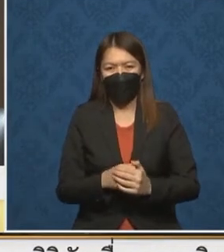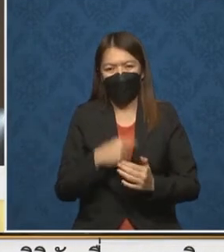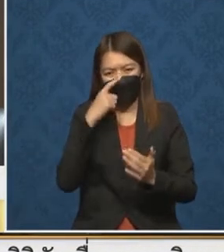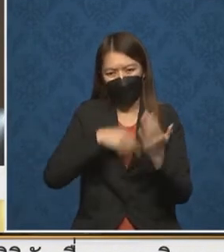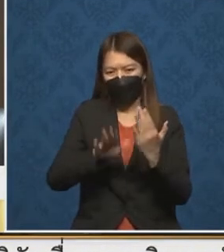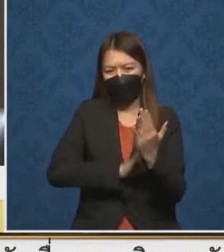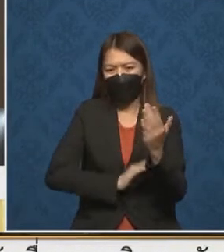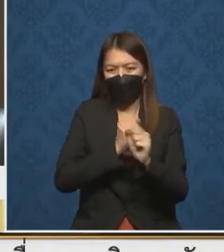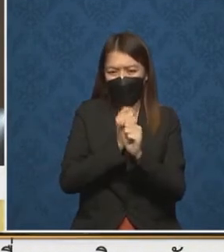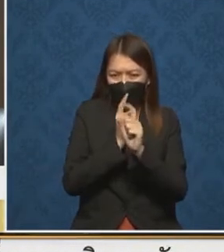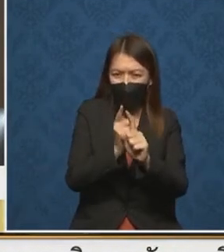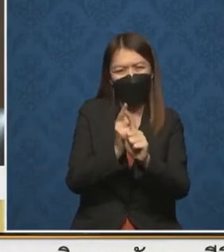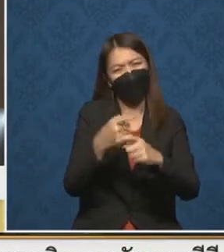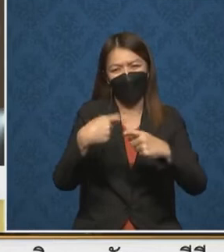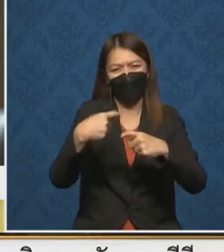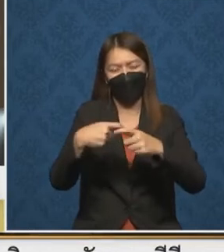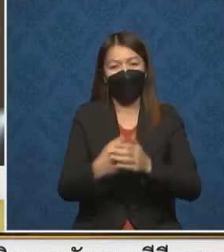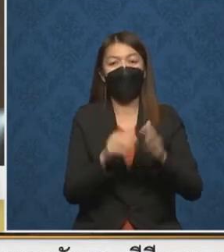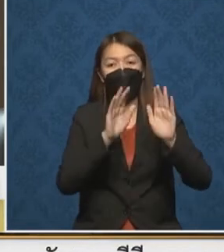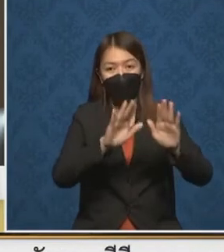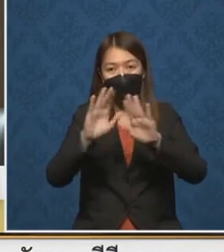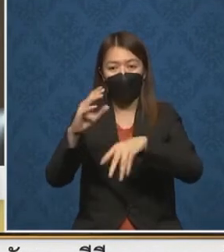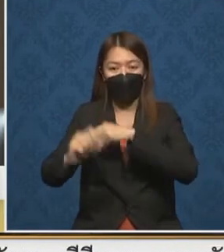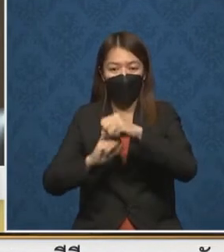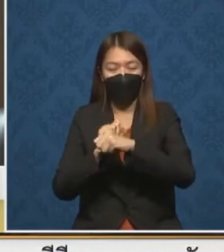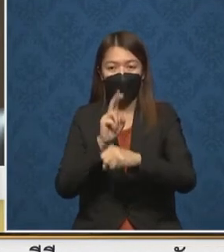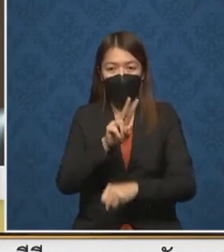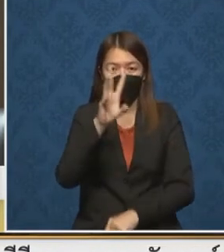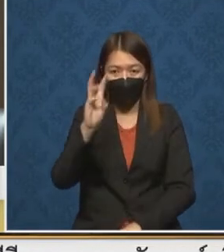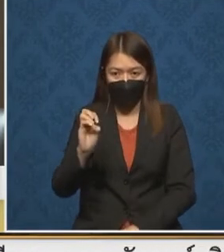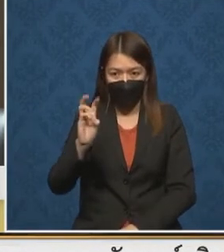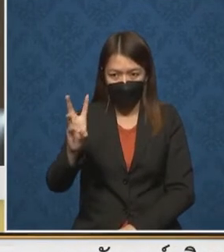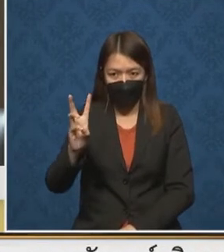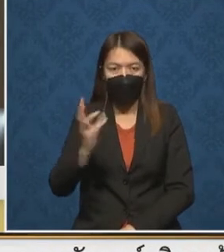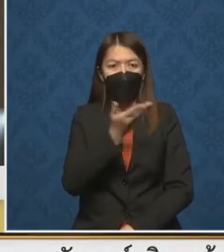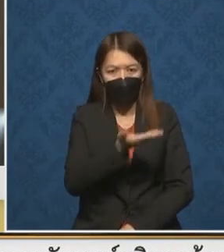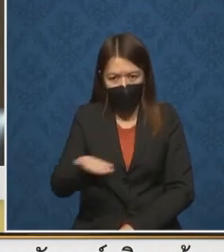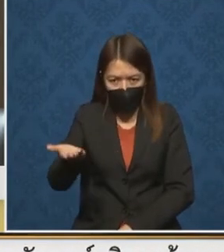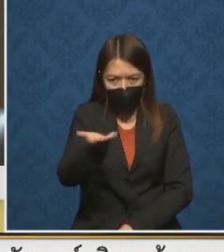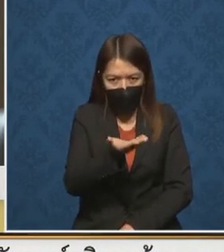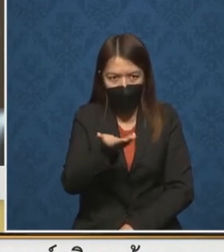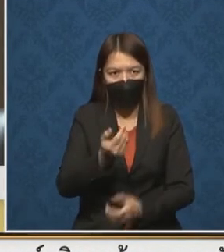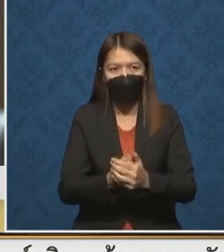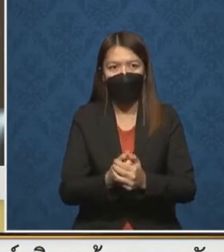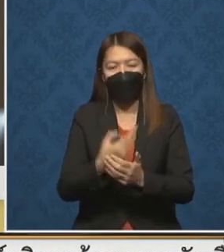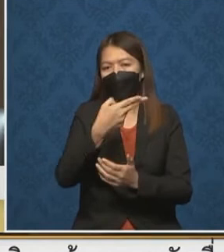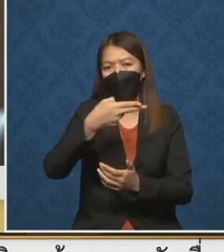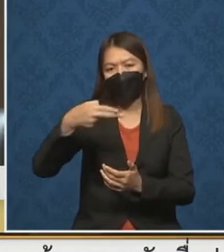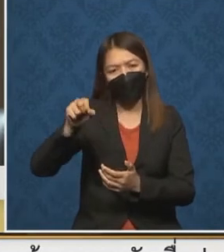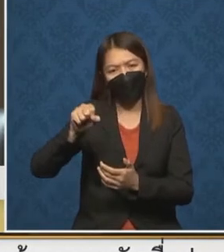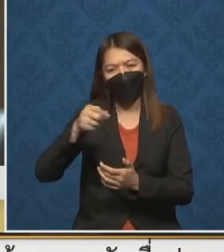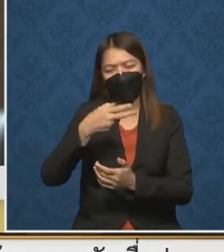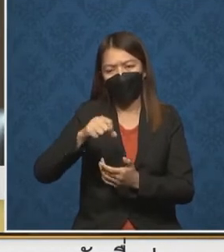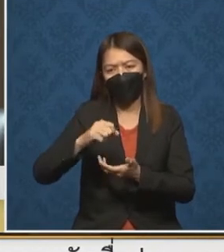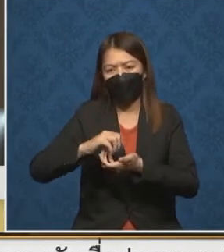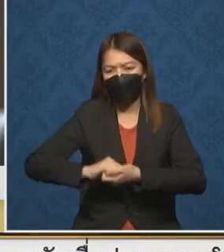ผมเองก็ขอฝากนะครับในปี 2566ผมขอล้องไม่ควรจะมีหลกสูรที่สรางฟารมสัม